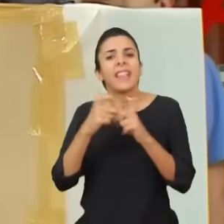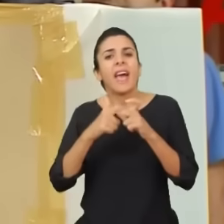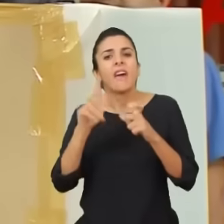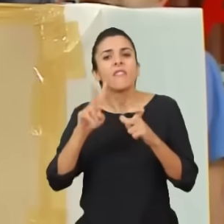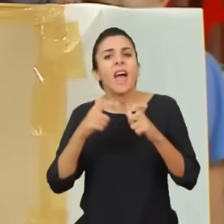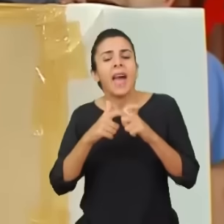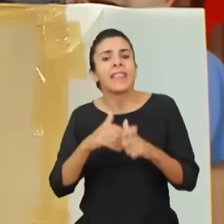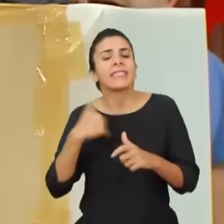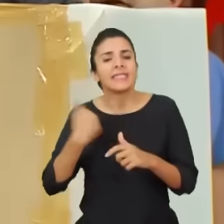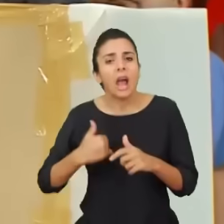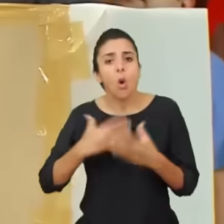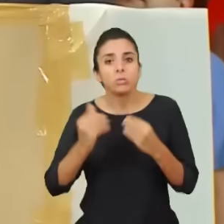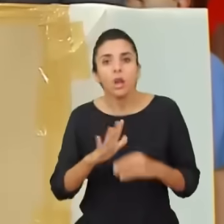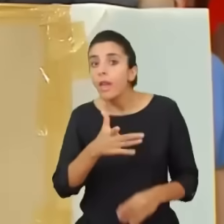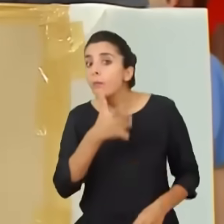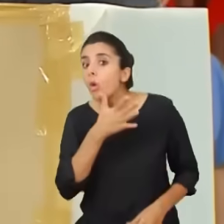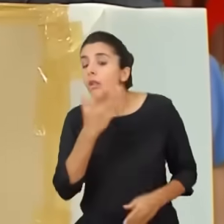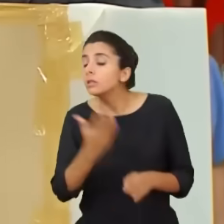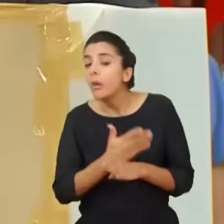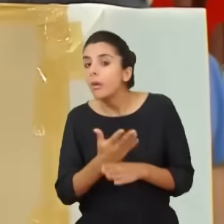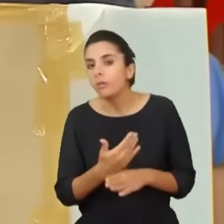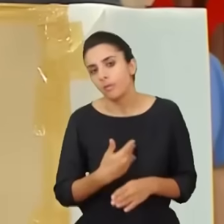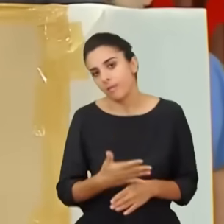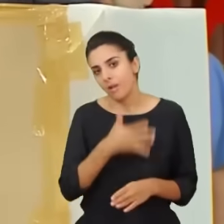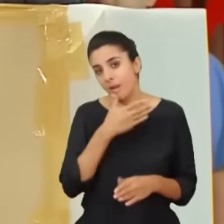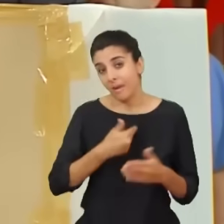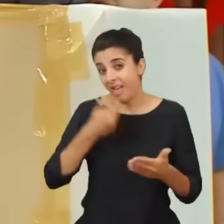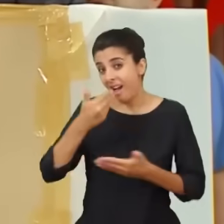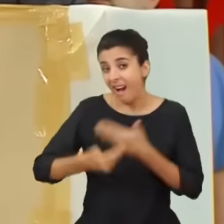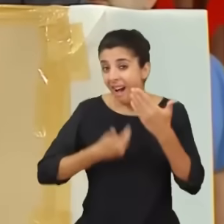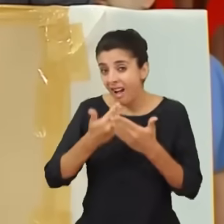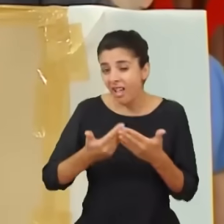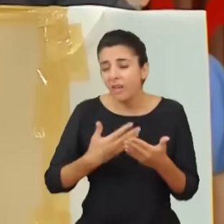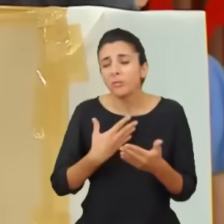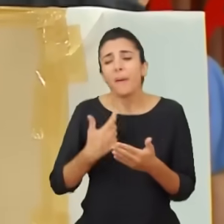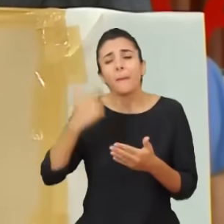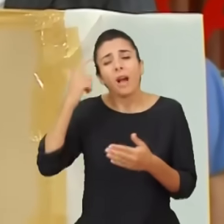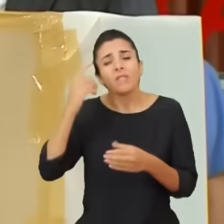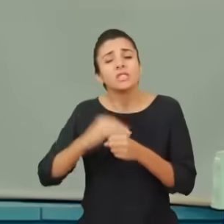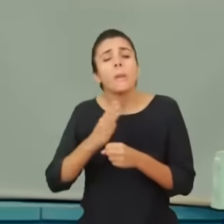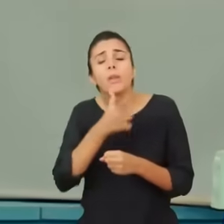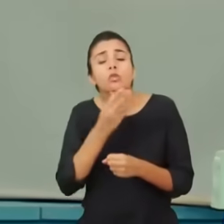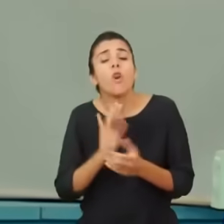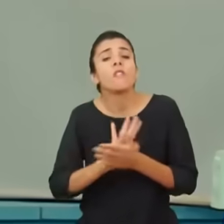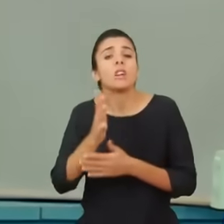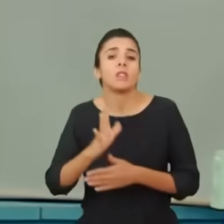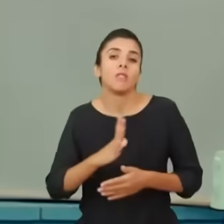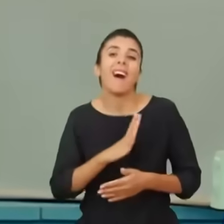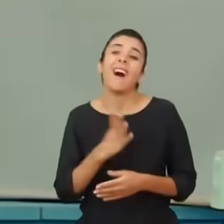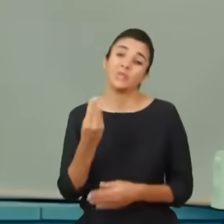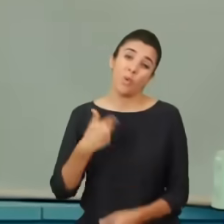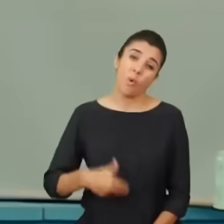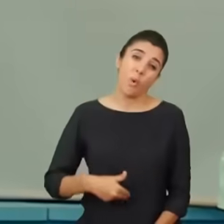de sen nereden biliyorsun bunu? Ne sandın aslan? Benim anlattıklarım bildiklerimin yarısı daha. Eyvallah. Çok